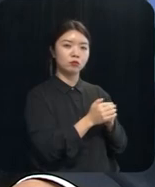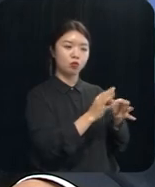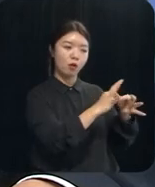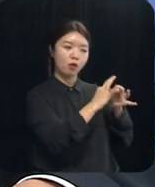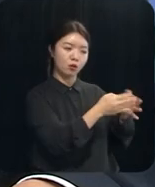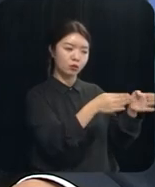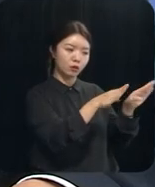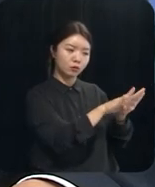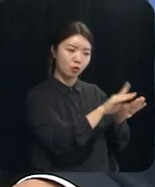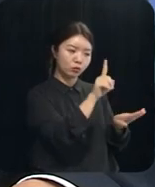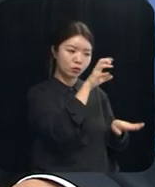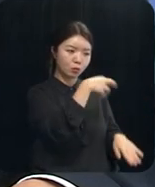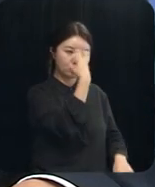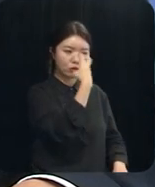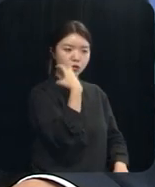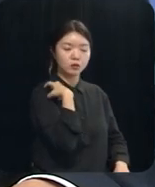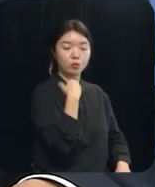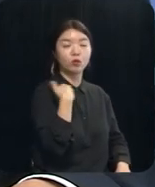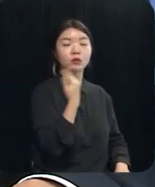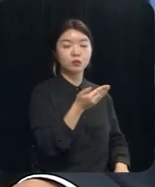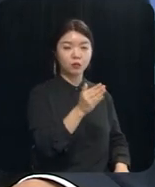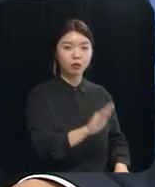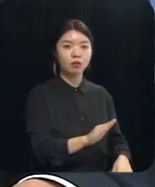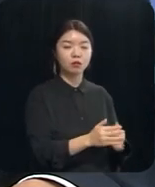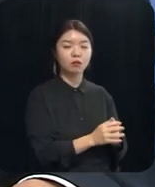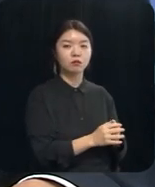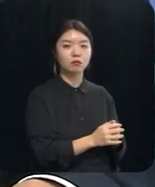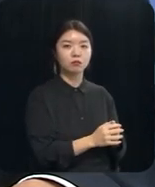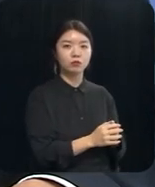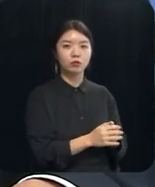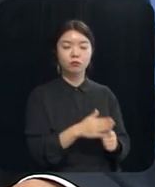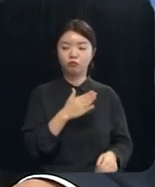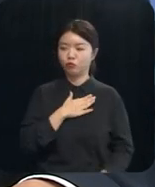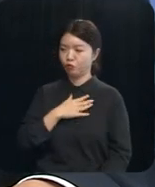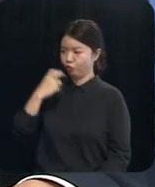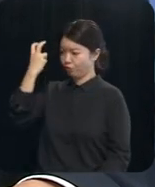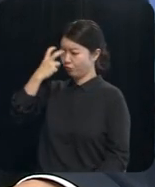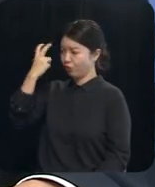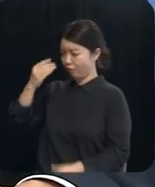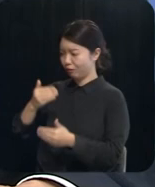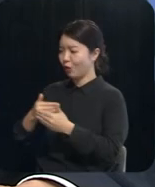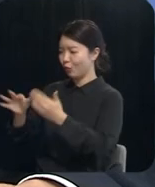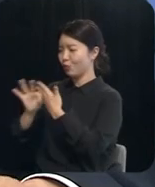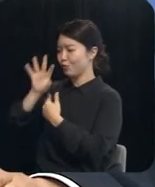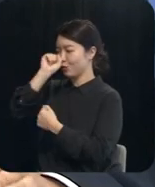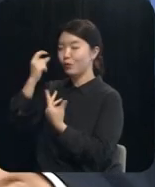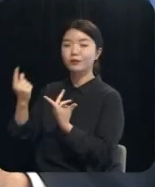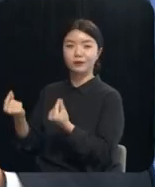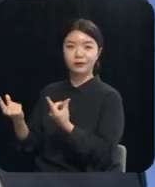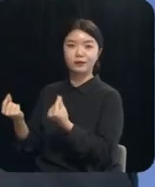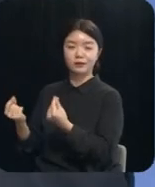예. 지금 수사의 주체는 예. 제가 잘 생각이 예. 안 납니다만은 저도 수사가 되었으면 좋겠는데요.